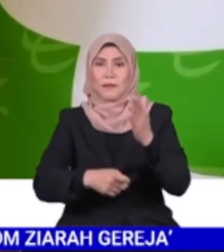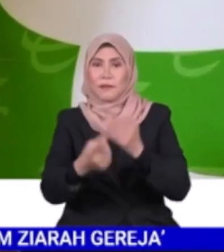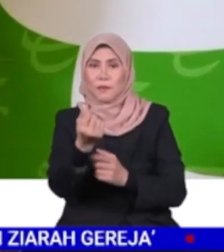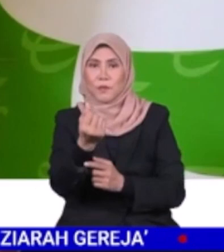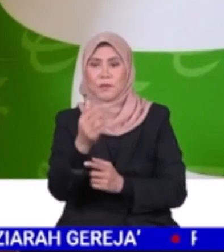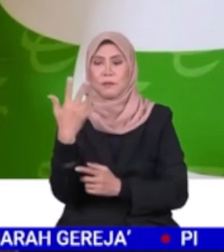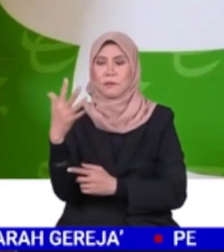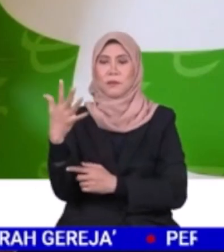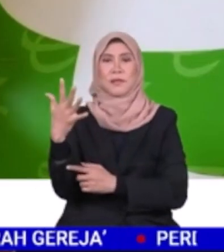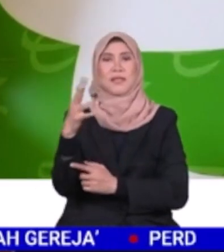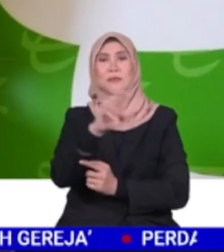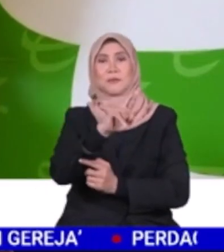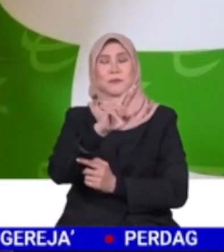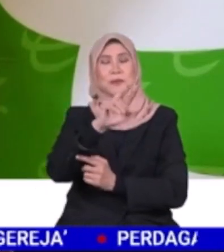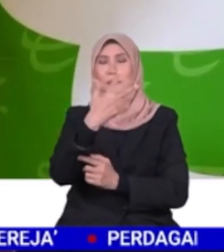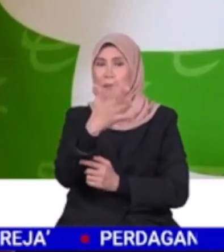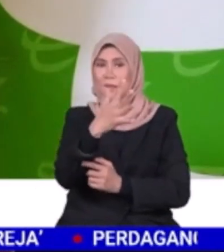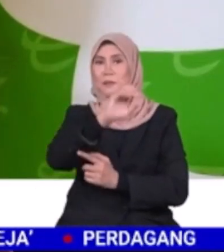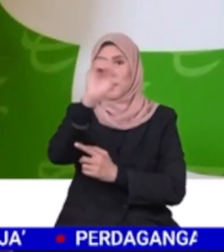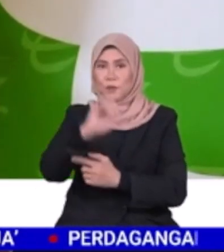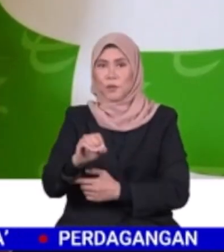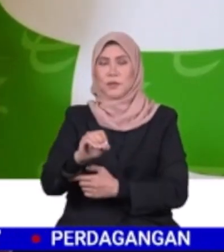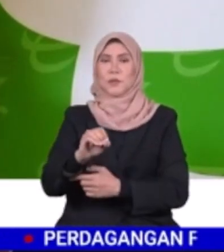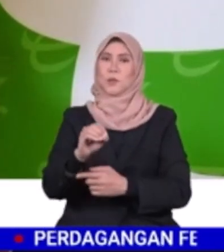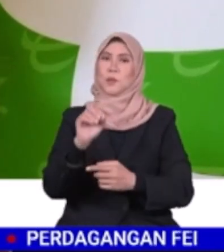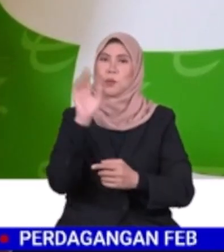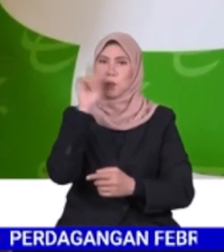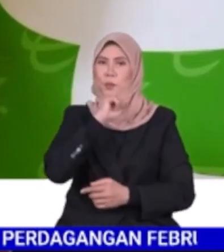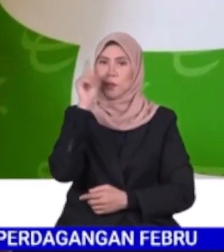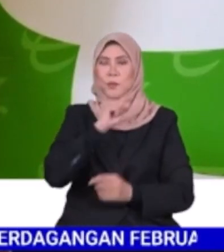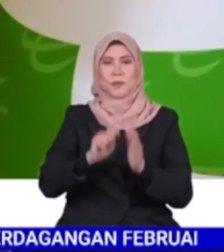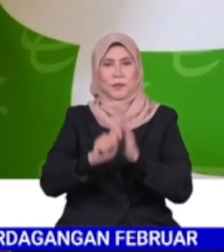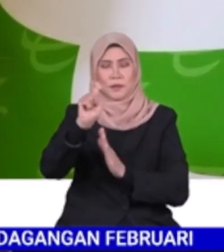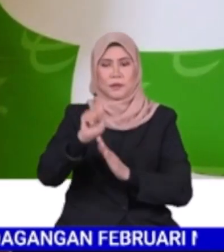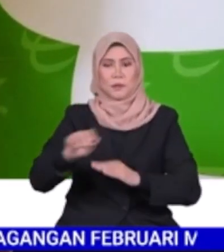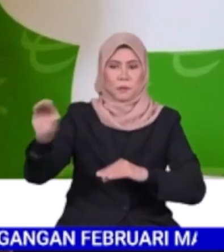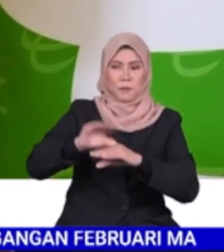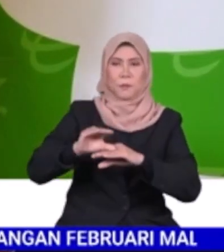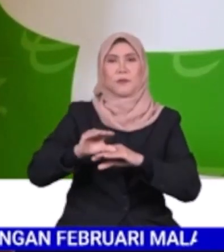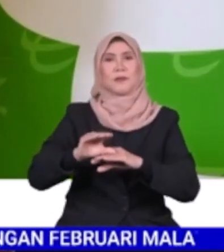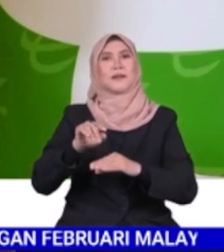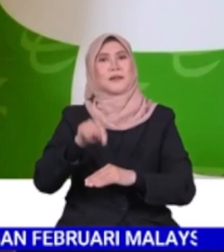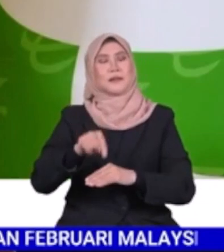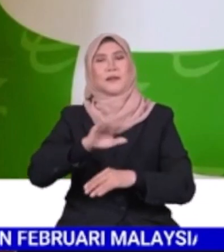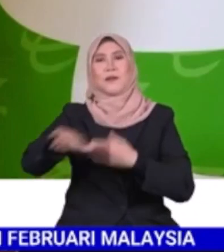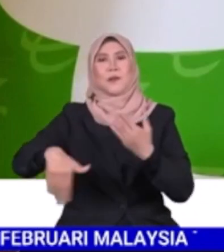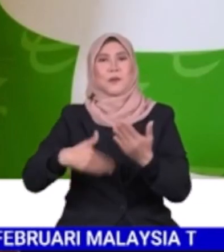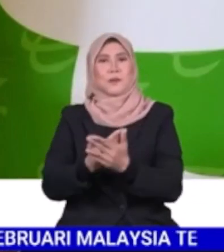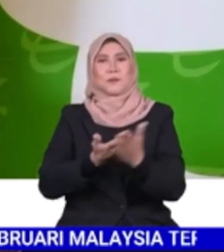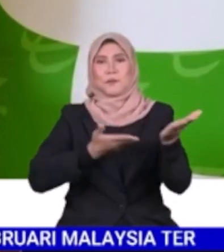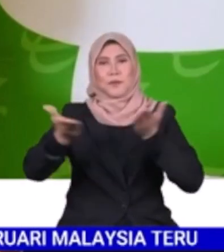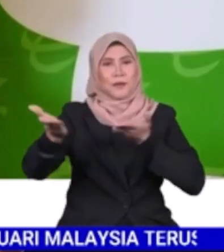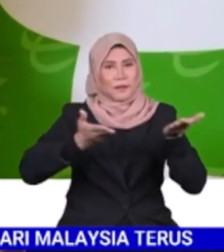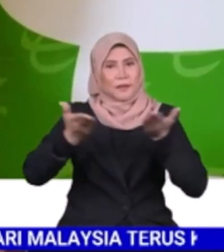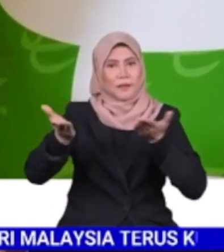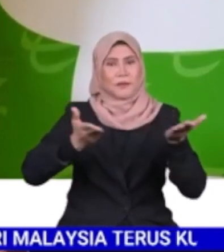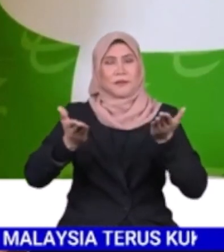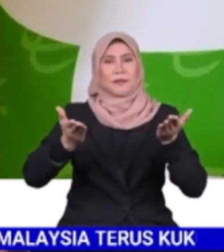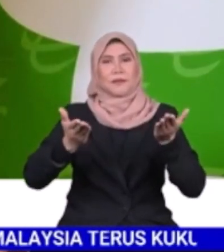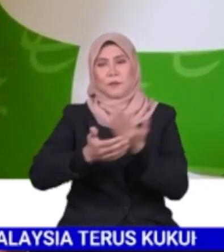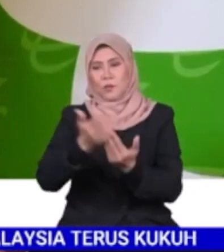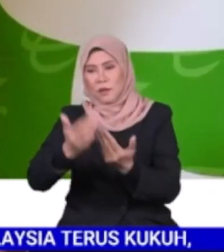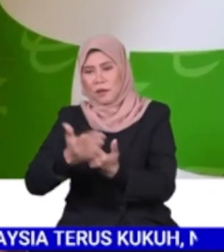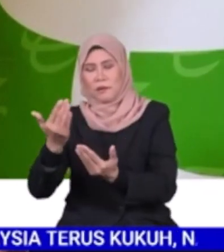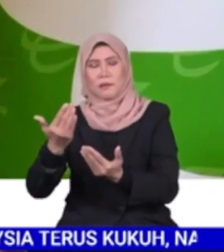pratus ini satu jumlah yang yang besar yang mempunyai yang besar kepada keseluruhan peringatan dan juga